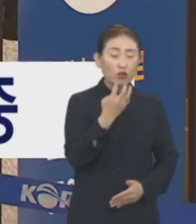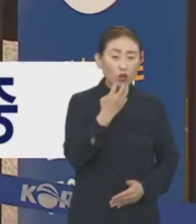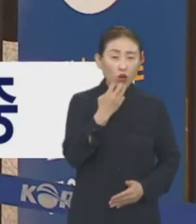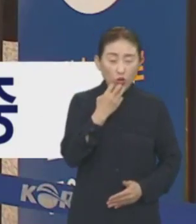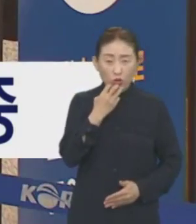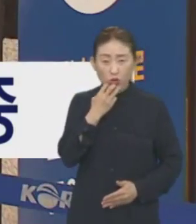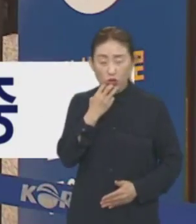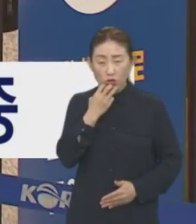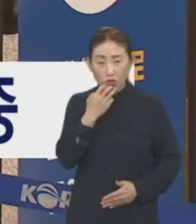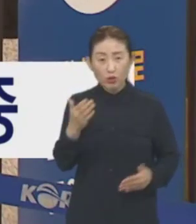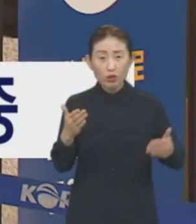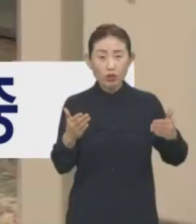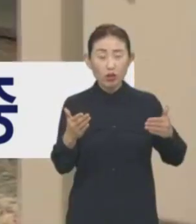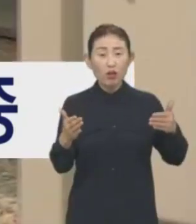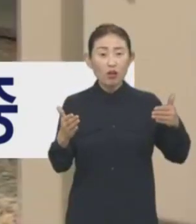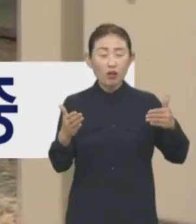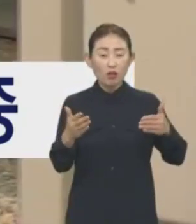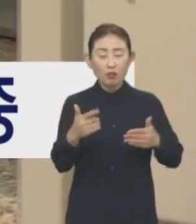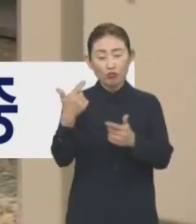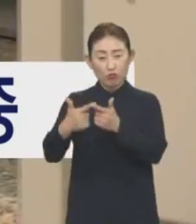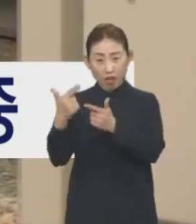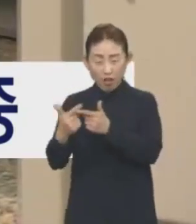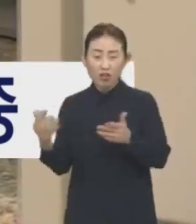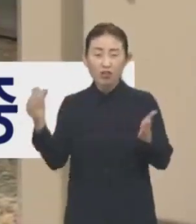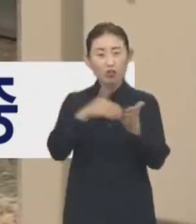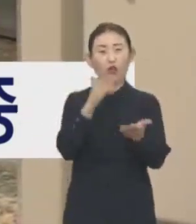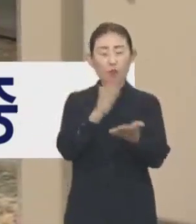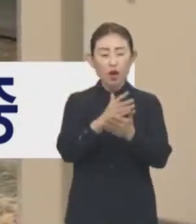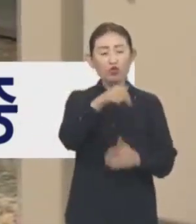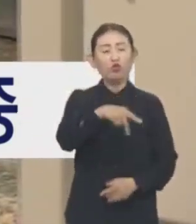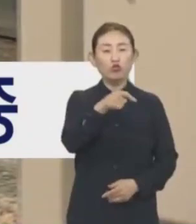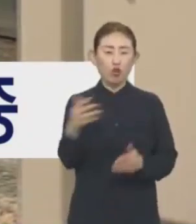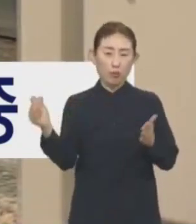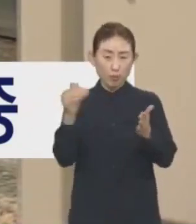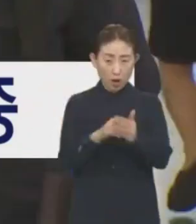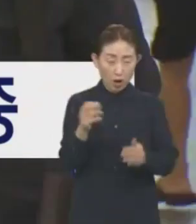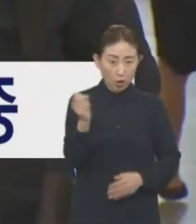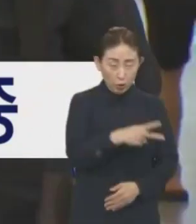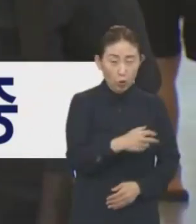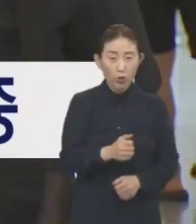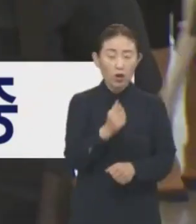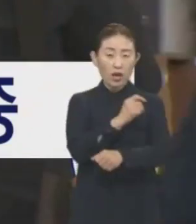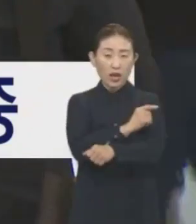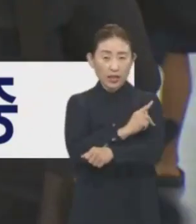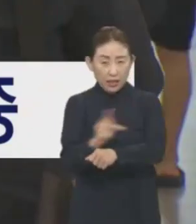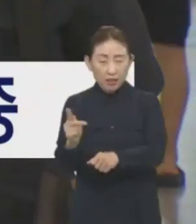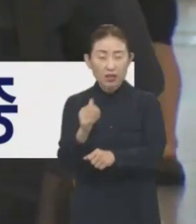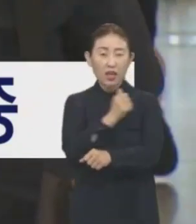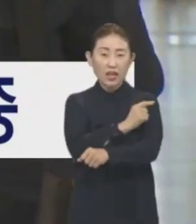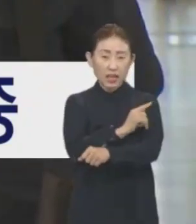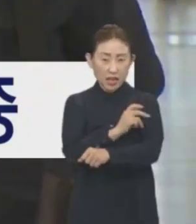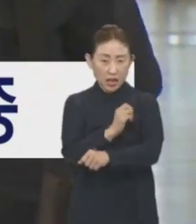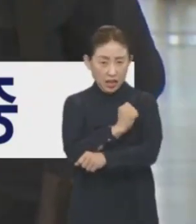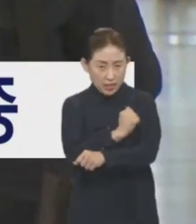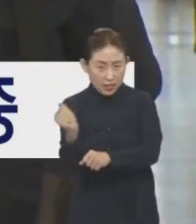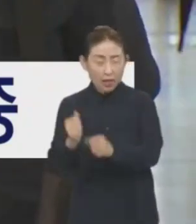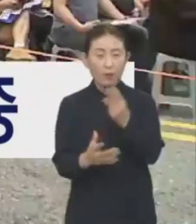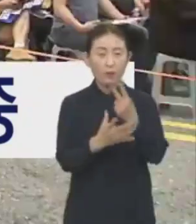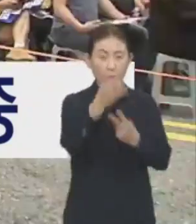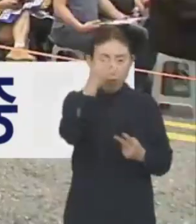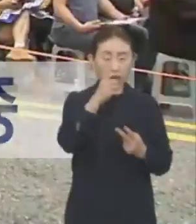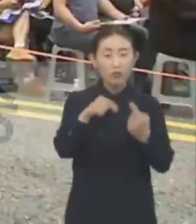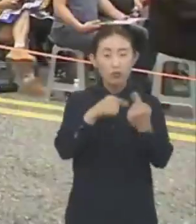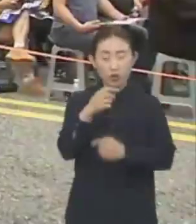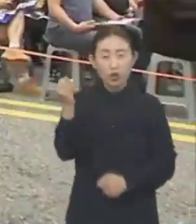KTX 종착역을 수서역으로 변경하고 KTX와 SRT 고속차량 통합 열차 운행, KTX와 SRT